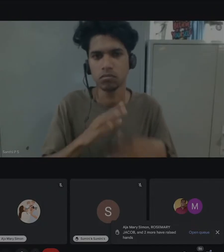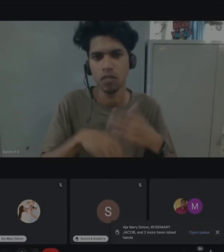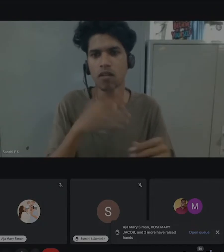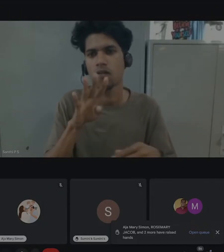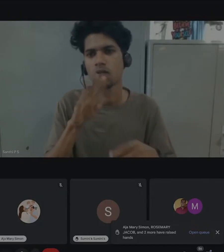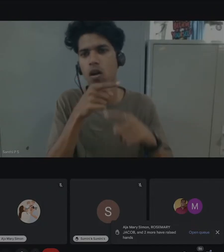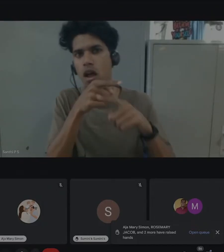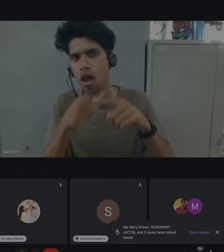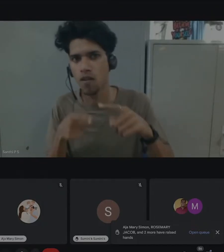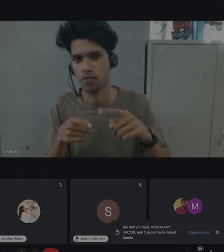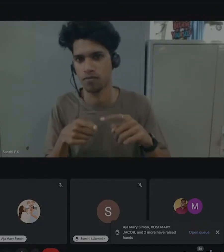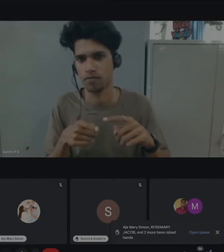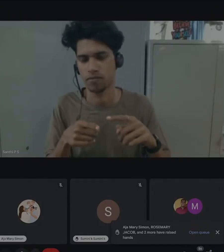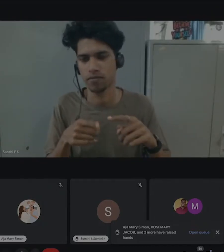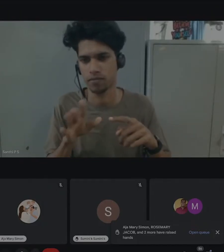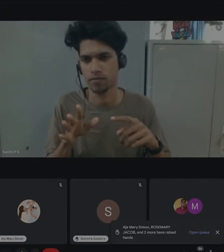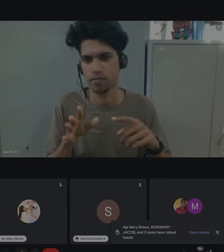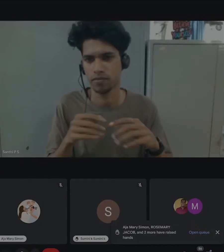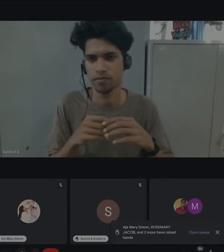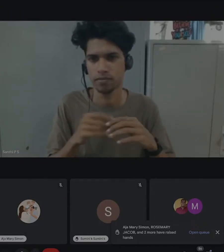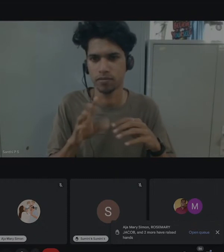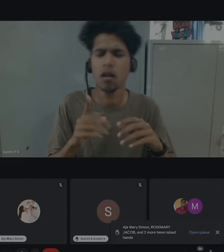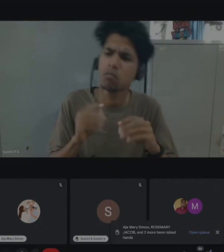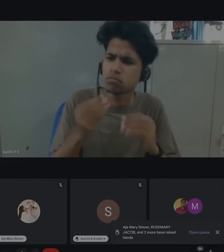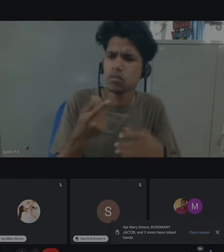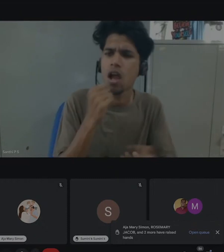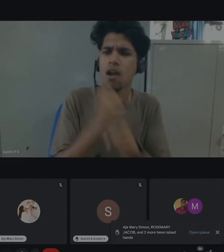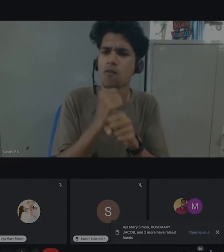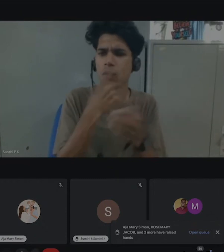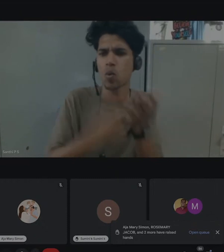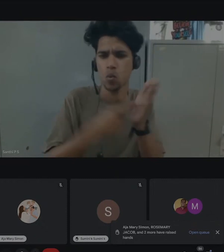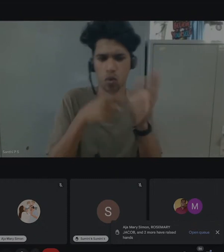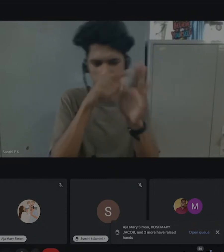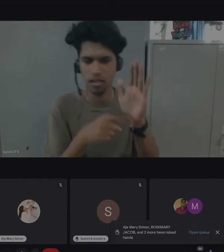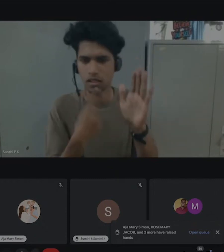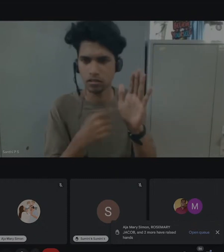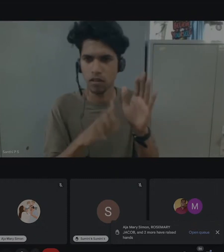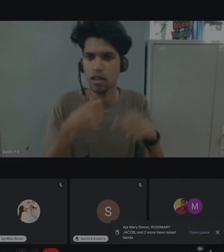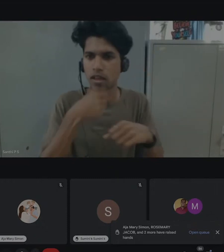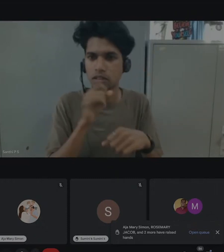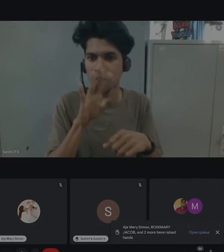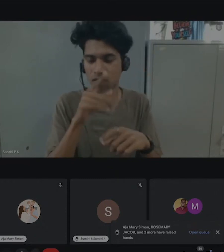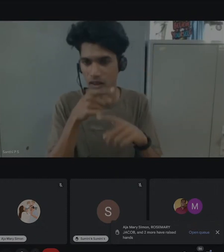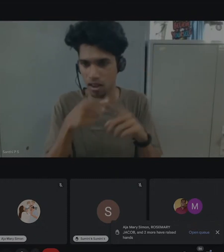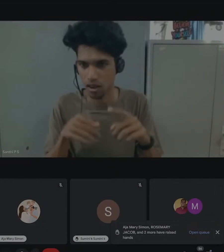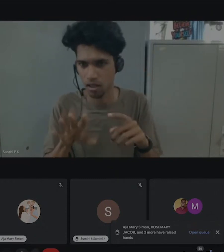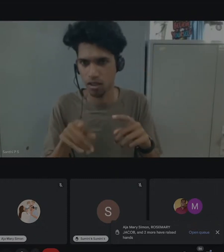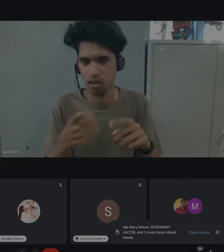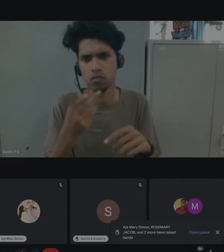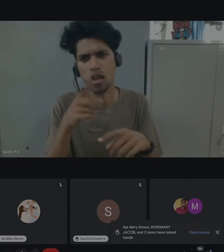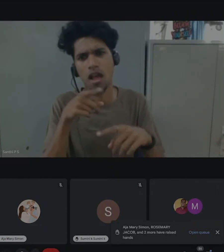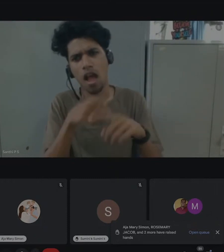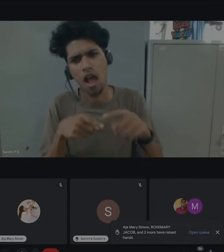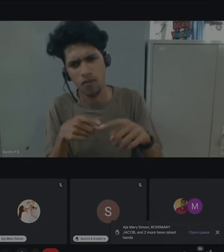4.5 വയസ്സാവും. അപ്പം അതിപ്പോ നമ്മുടെ ഗവൺമെന്റ് റൂൾ അനുസരിച്ച് 4.5 വയസ്സിലല്ലേ നമ്മൾ കുഞ്ഞുങ്ങളെ ചേർക്കും. ഇപ്പൊ ഇടയ്ക്ക് ജനിച്ച